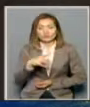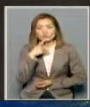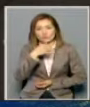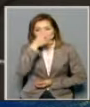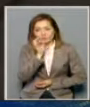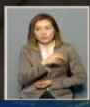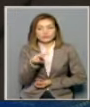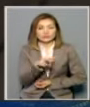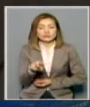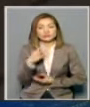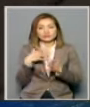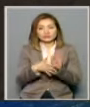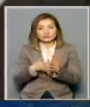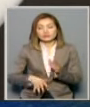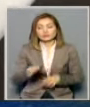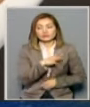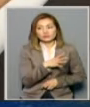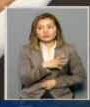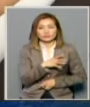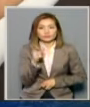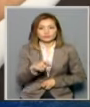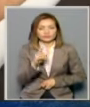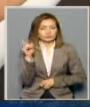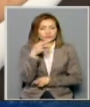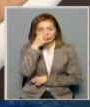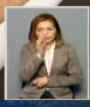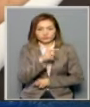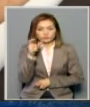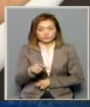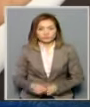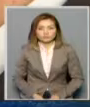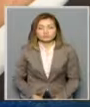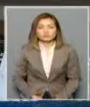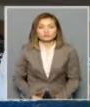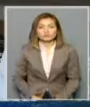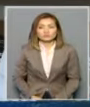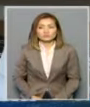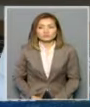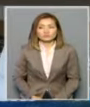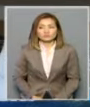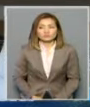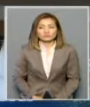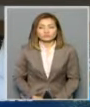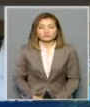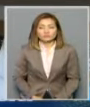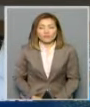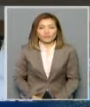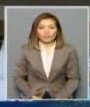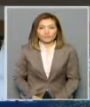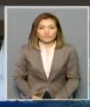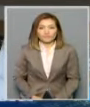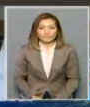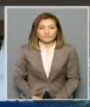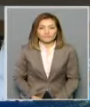қадірін ұққан, әдебиет теориясын терең зерттеп зерделеген бірден бір ғалым, доктор. Бұл кісінің енді еңбек жолына